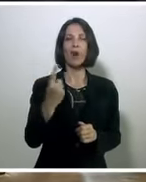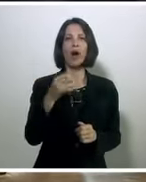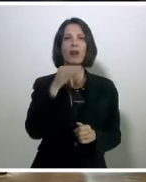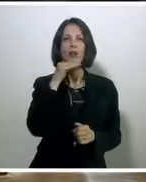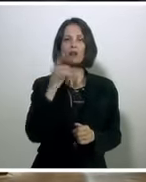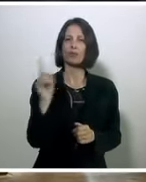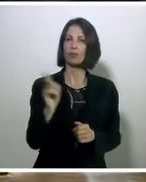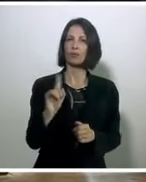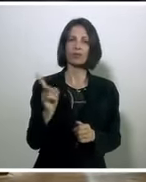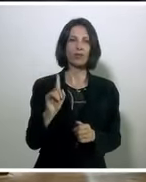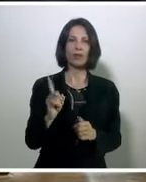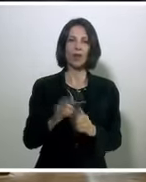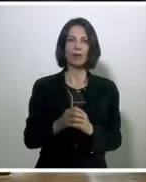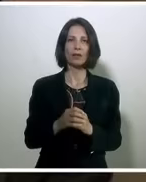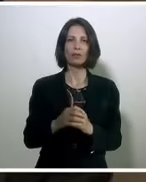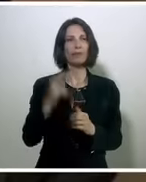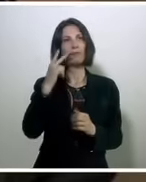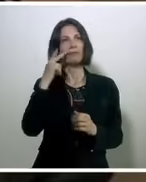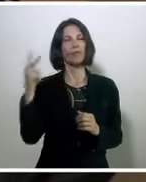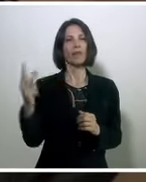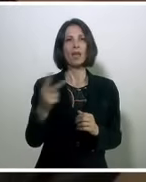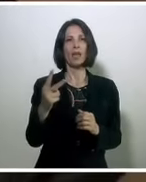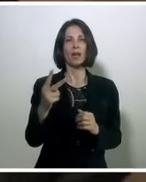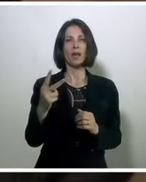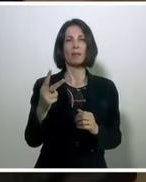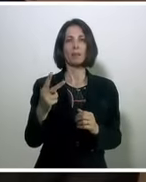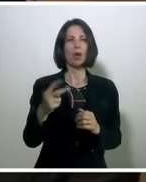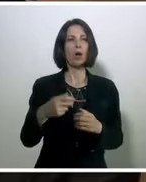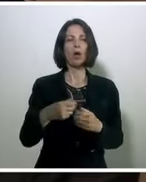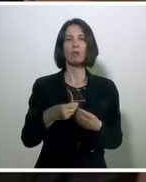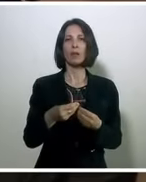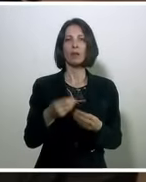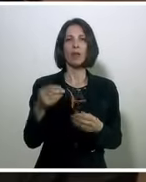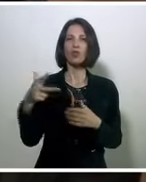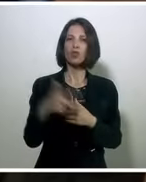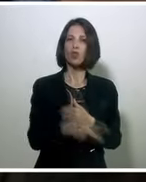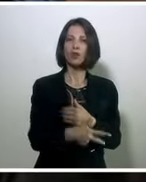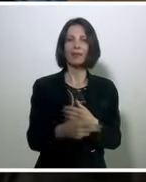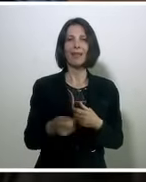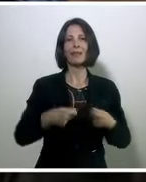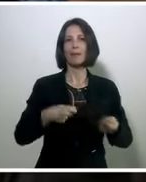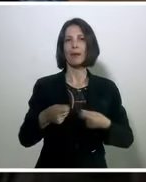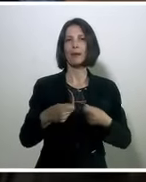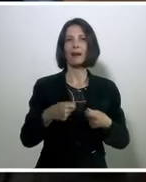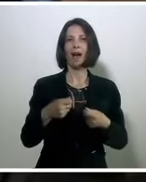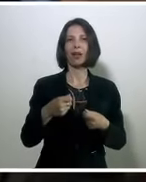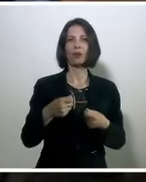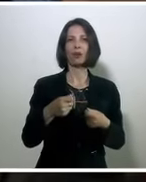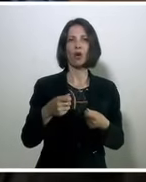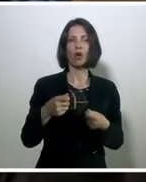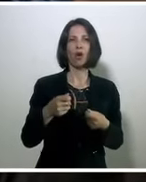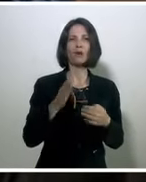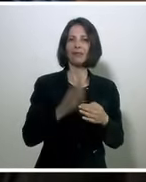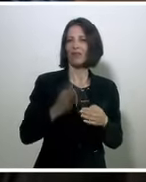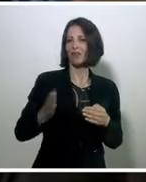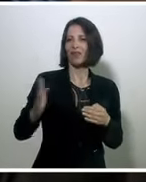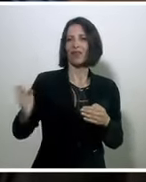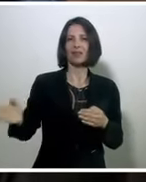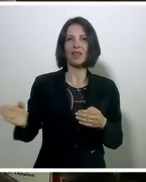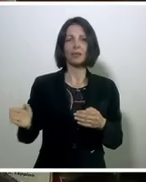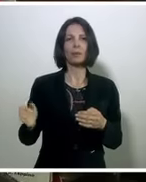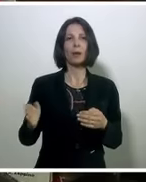della società di mercato la nota affermazione di Margaret tcher non esiste la società esistono soltanto gli